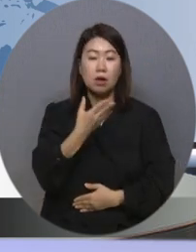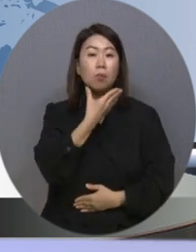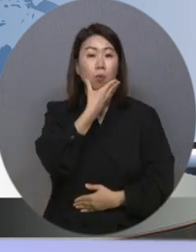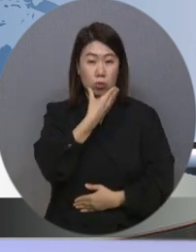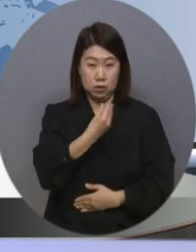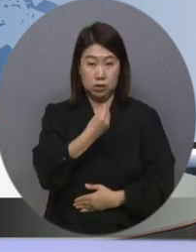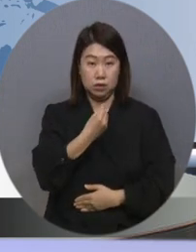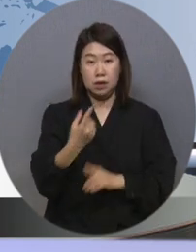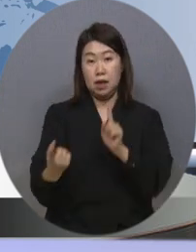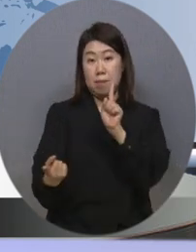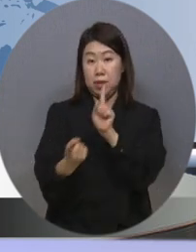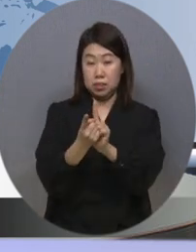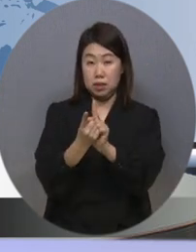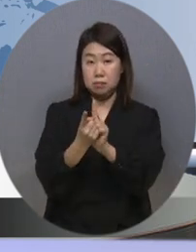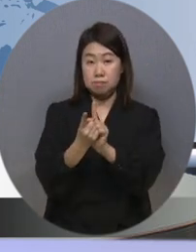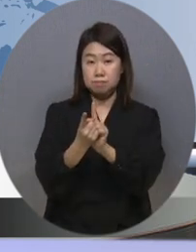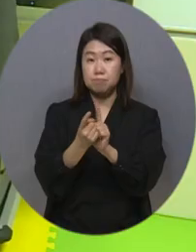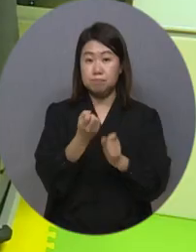소식 박성윤 기자가 전합니다.